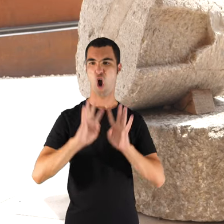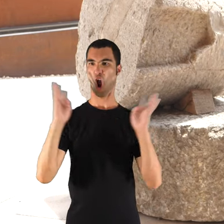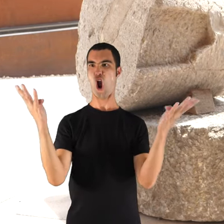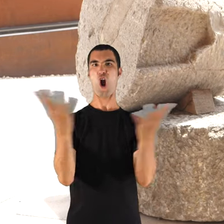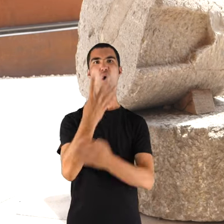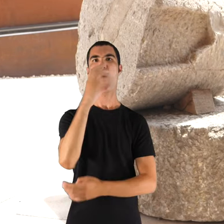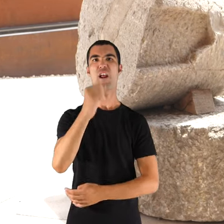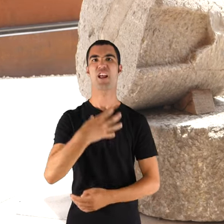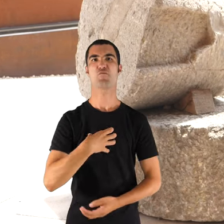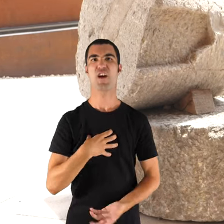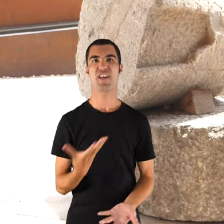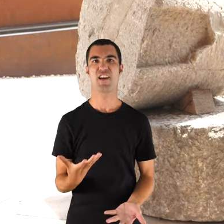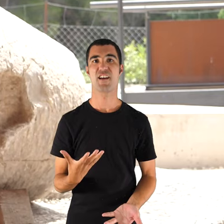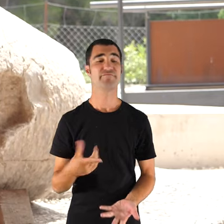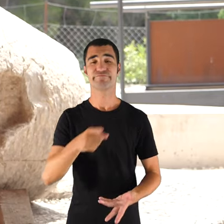desaparèixer. Ara,